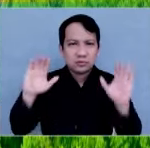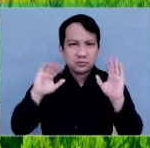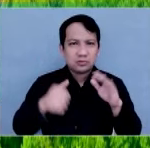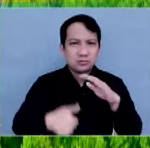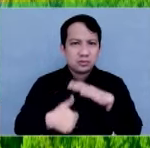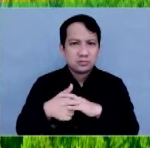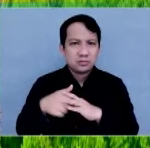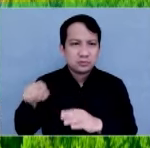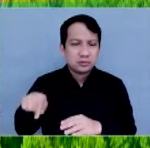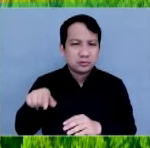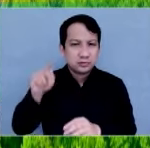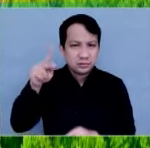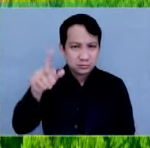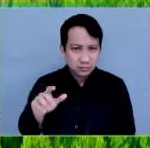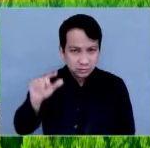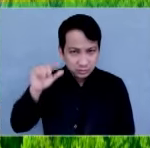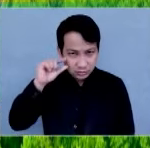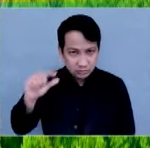po si Pastor?